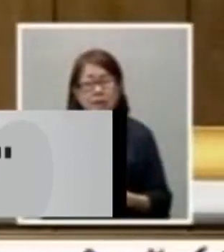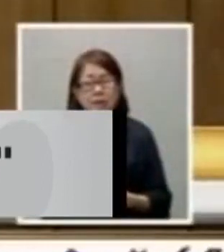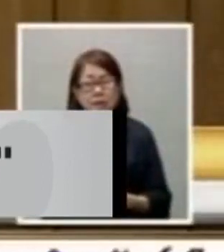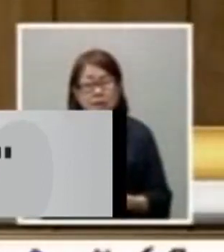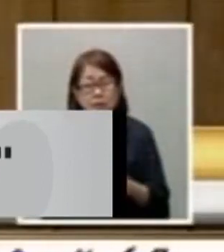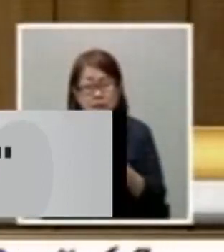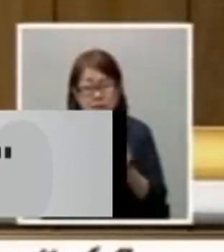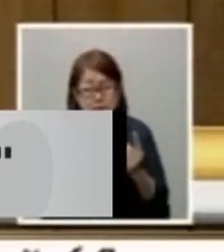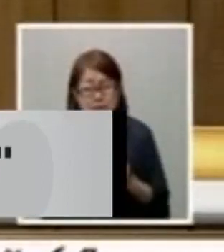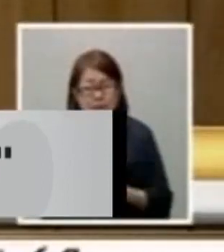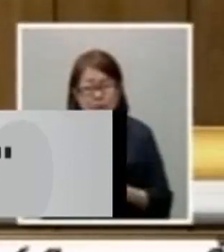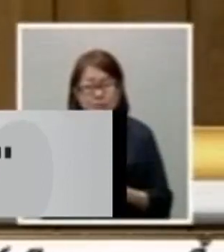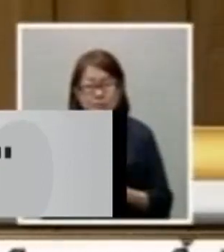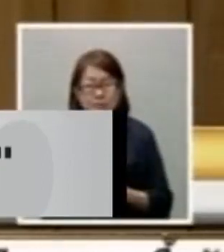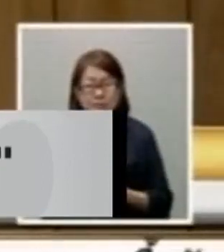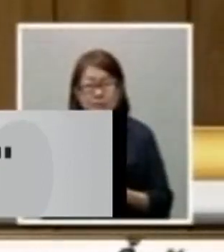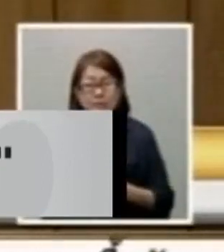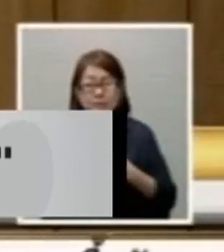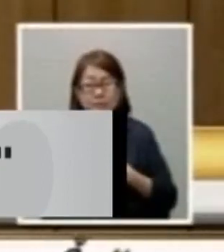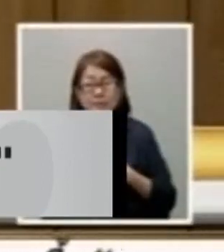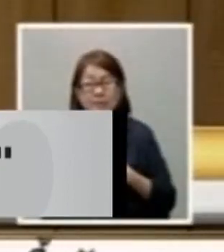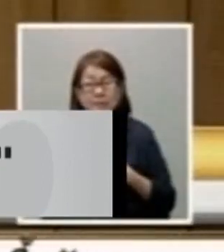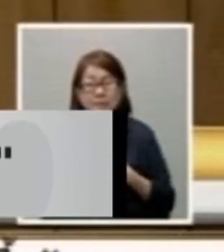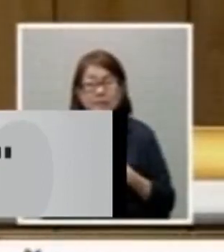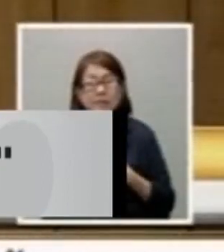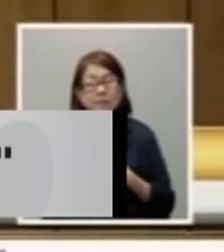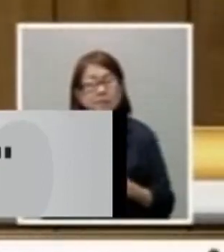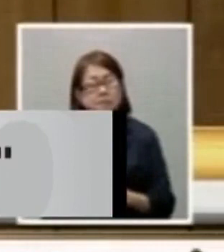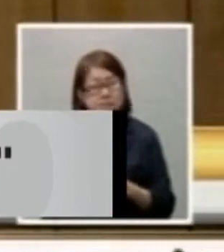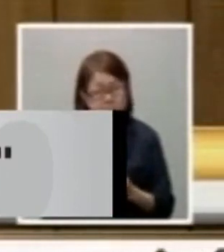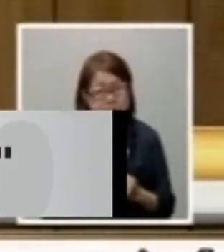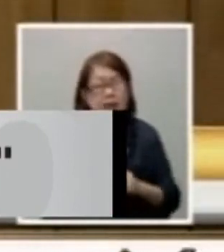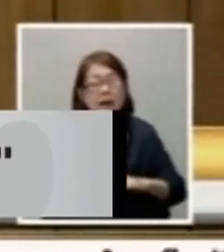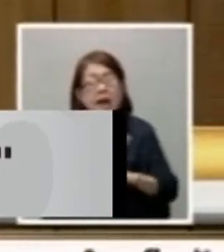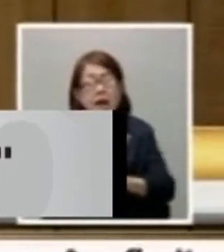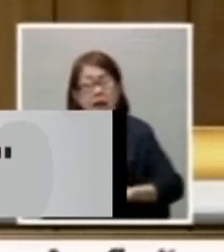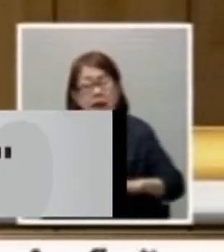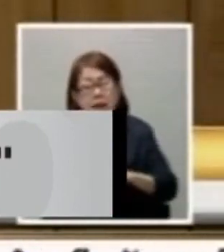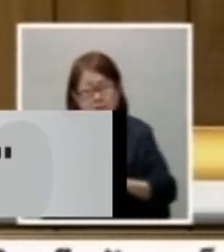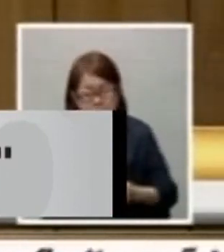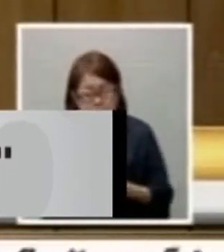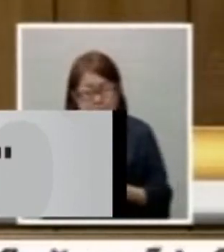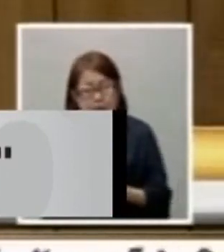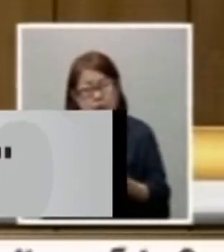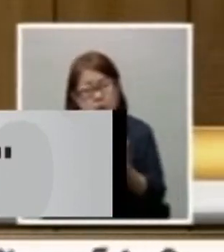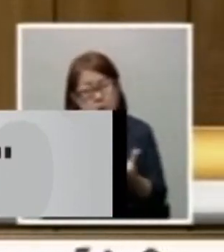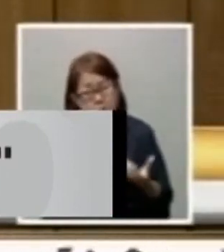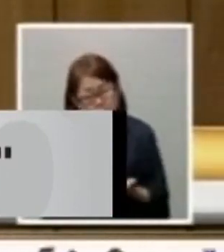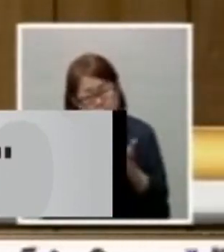แป้งเลยนะ นะ ผลแป้งมา เป็นความผิดในออสเตรเลียไม่ใช่ความผิดในประเทศไทย อันนี้จบแบบนี้เนี่ยก็แปลว่าเหมือนจะยอ